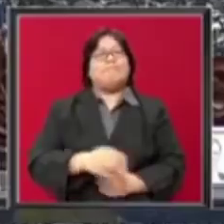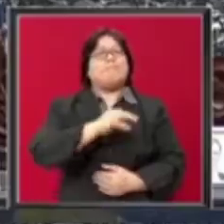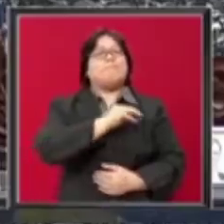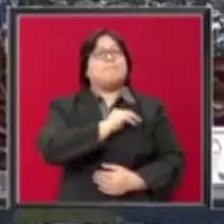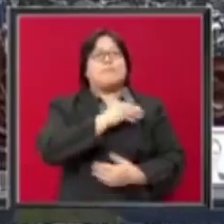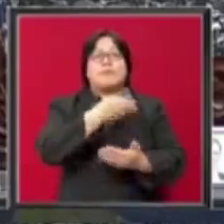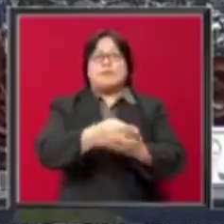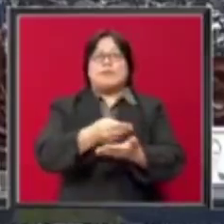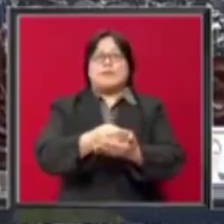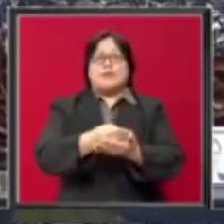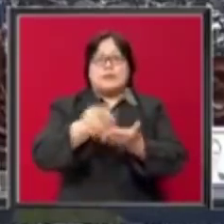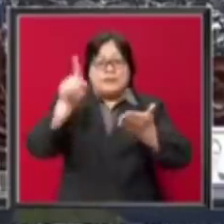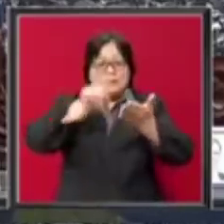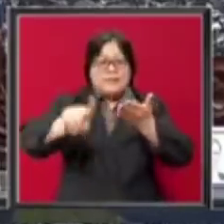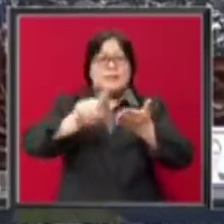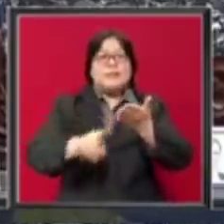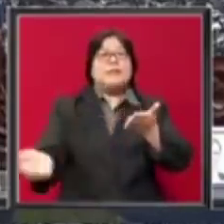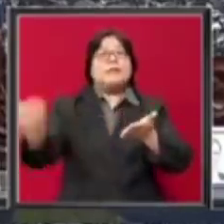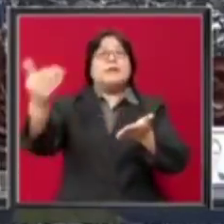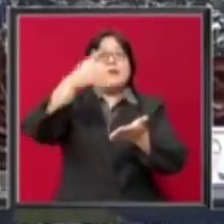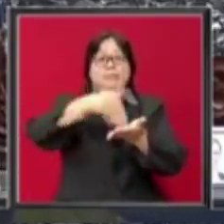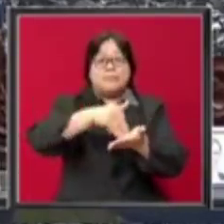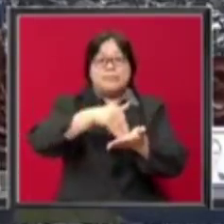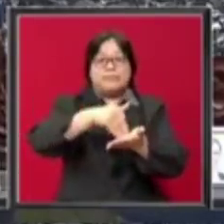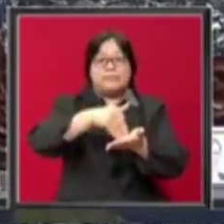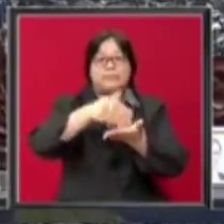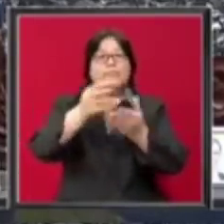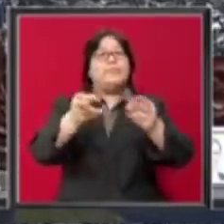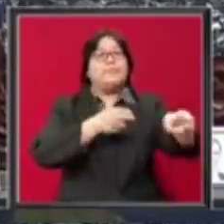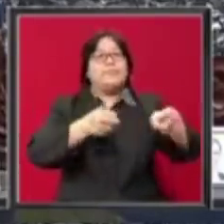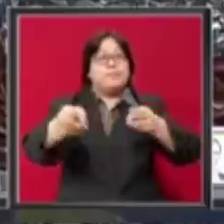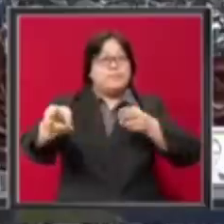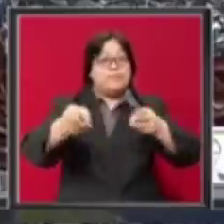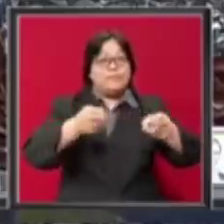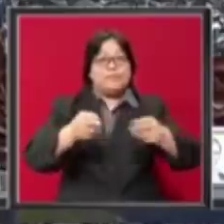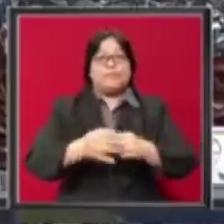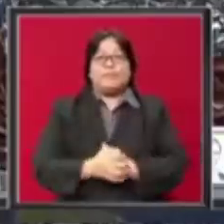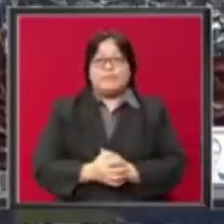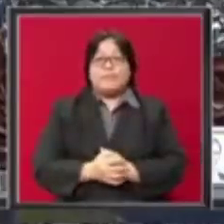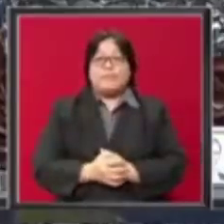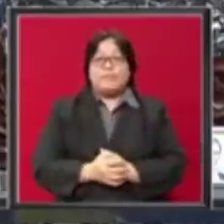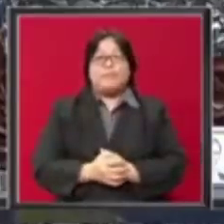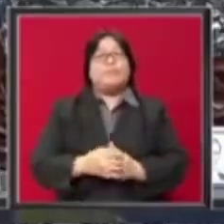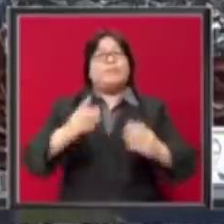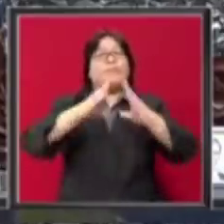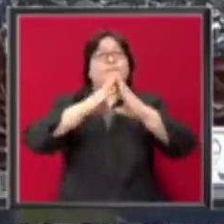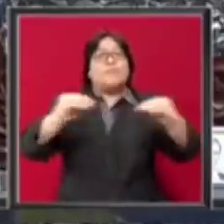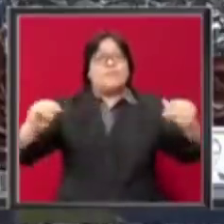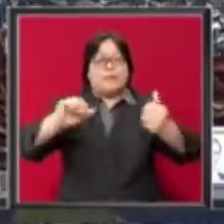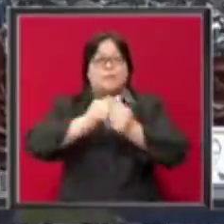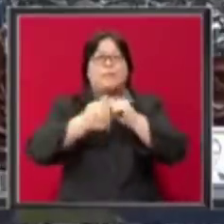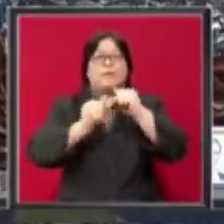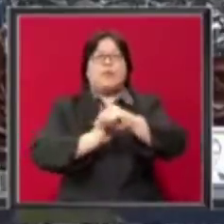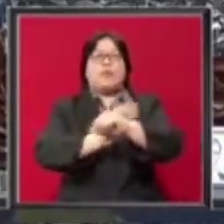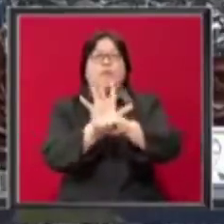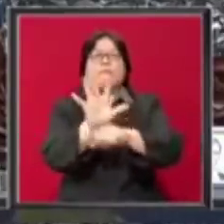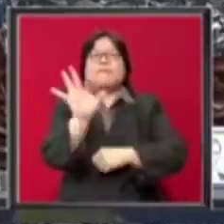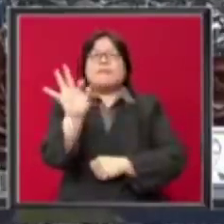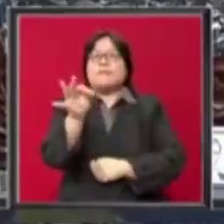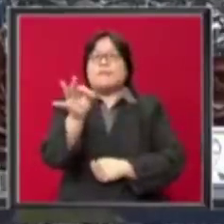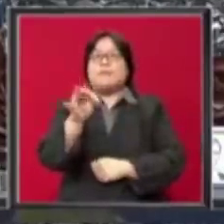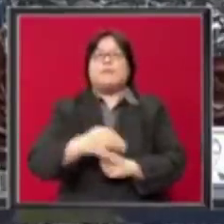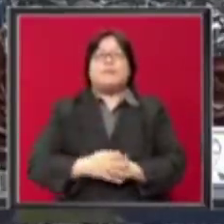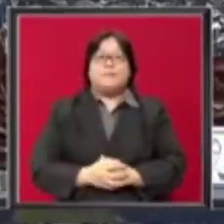Menteri Kewangan meneliti semula usaha menangani masalah COVID-19 dari